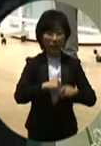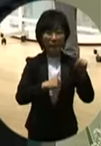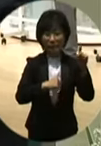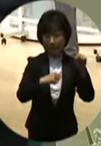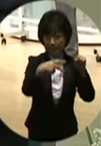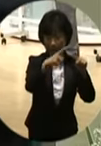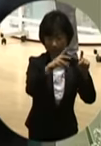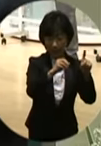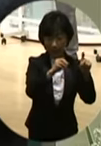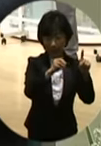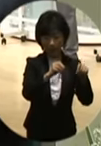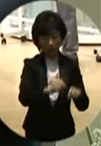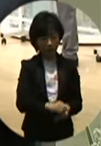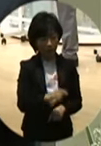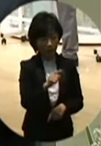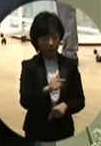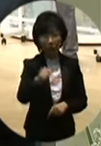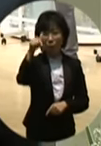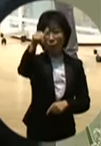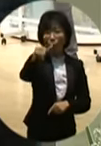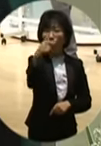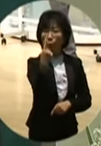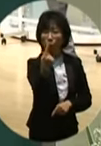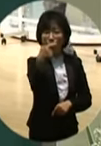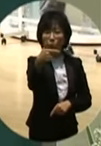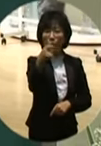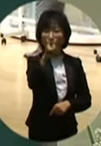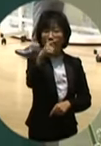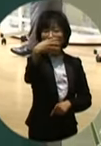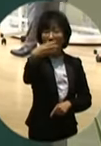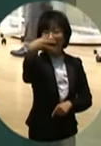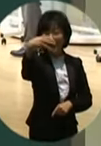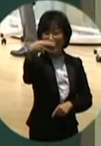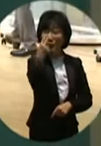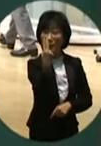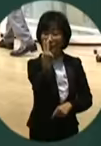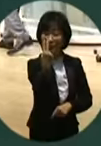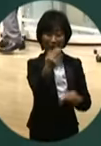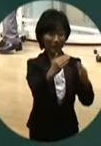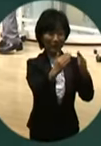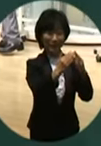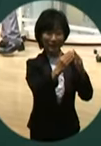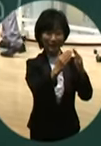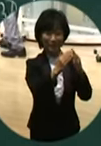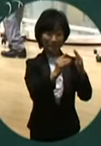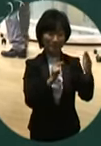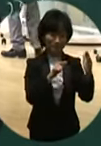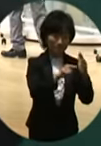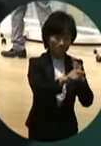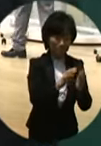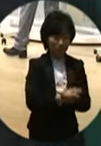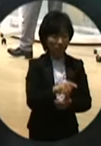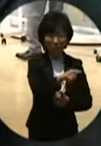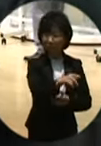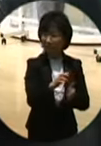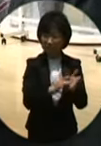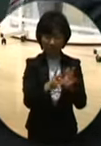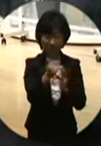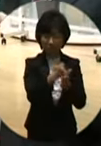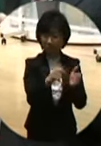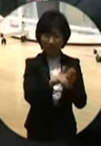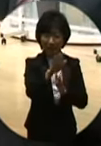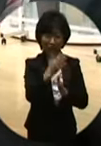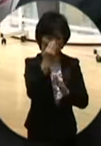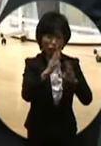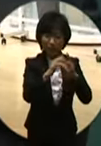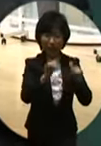왜 고넬료 집에 갔느냐? So Acts 11, 1 to 18. Why did he go to the house of Cornelius? 아니 이방인의 집에 왜 갔느냐? Why in